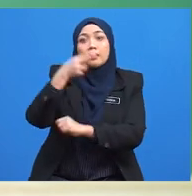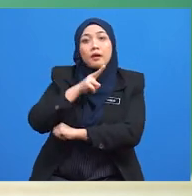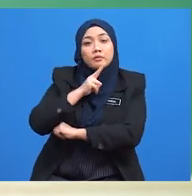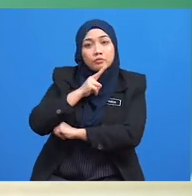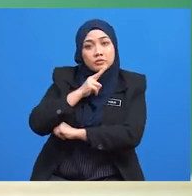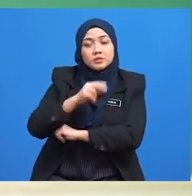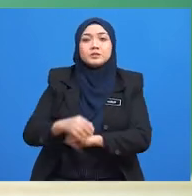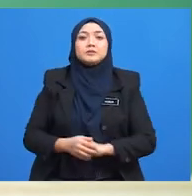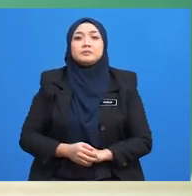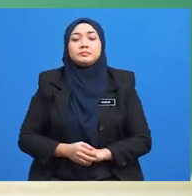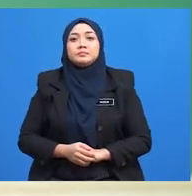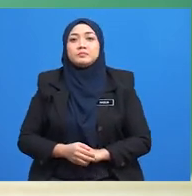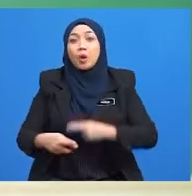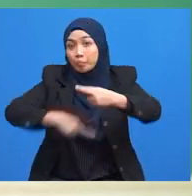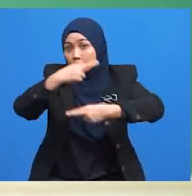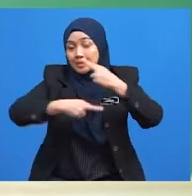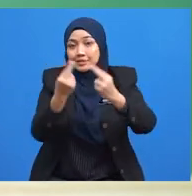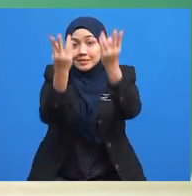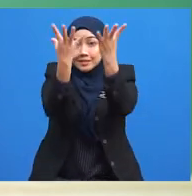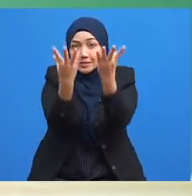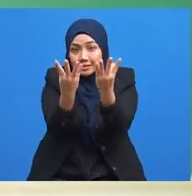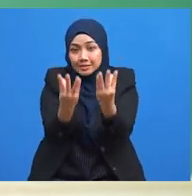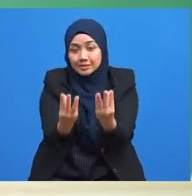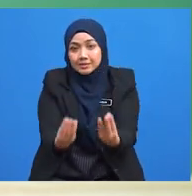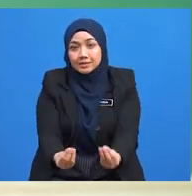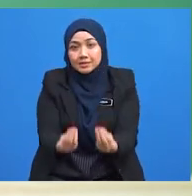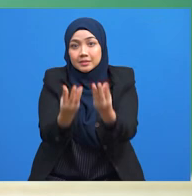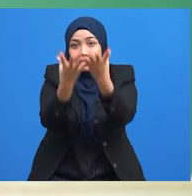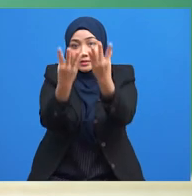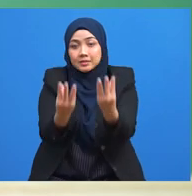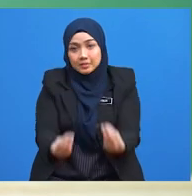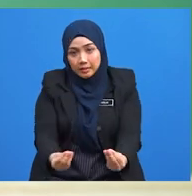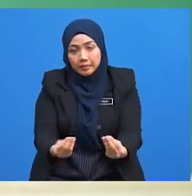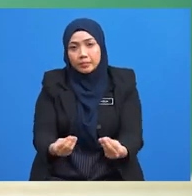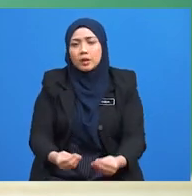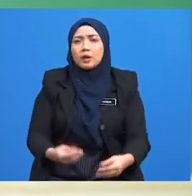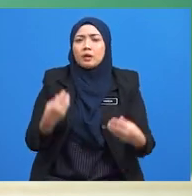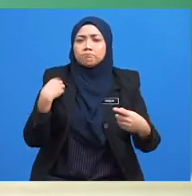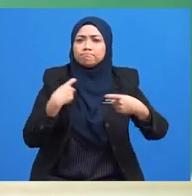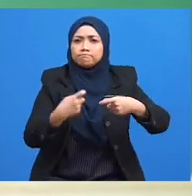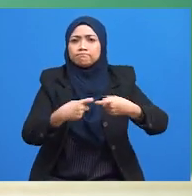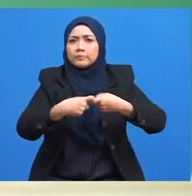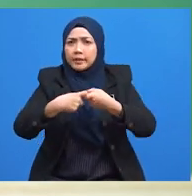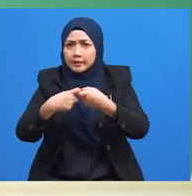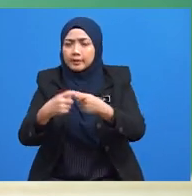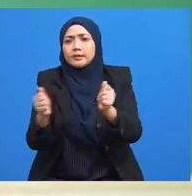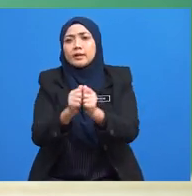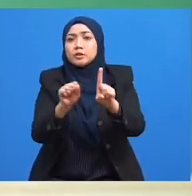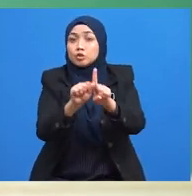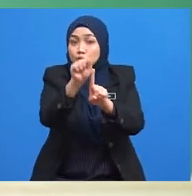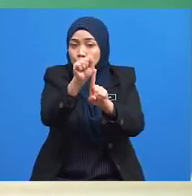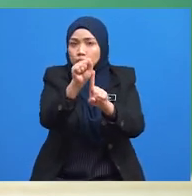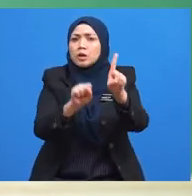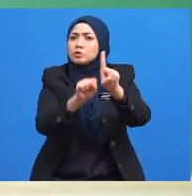Proses sejatan, iaitu sistem hidrologi, sangat bergantung dengan suhu, iaitu sistem atmosfera. Suhu yang